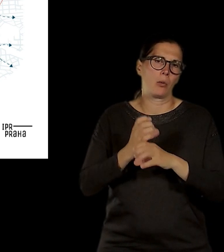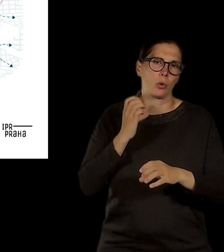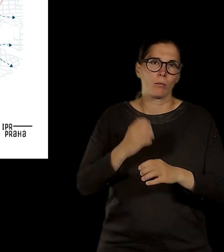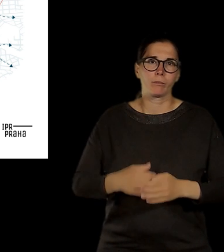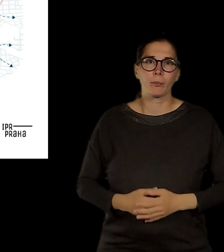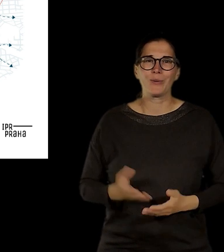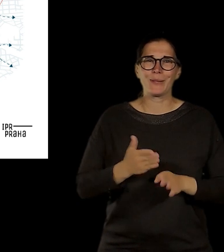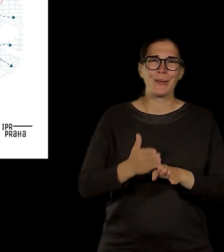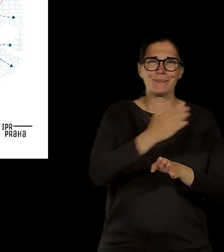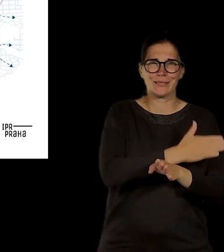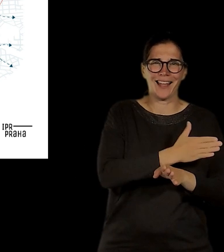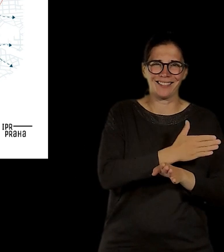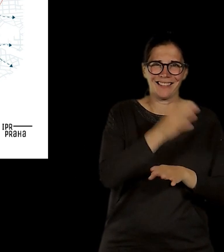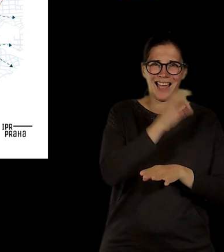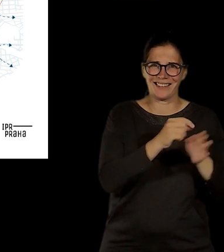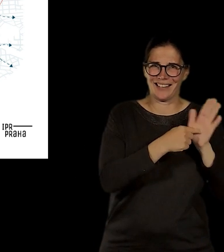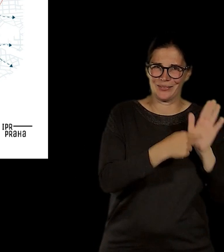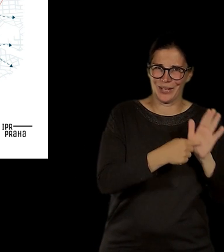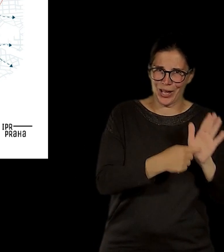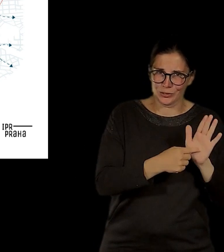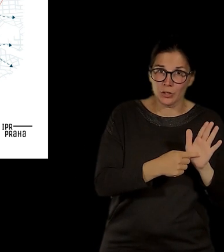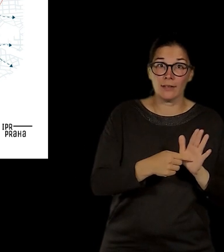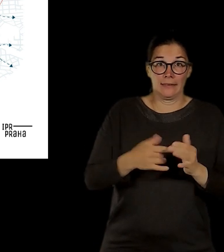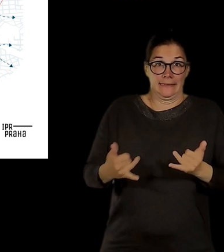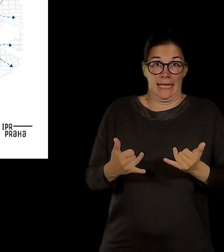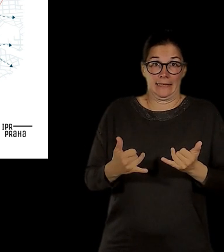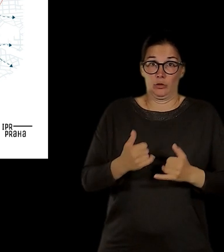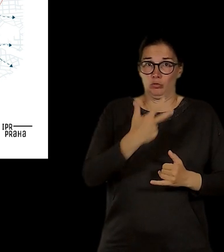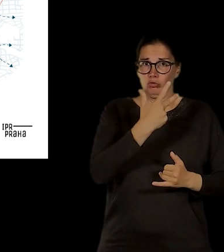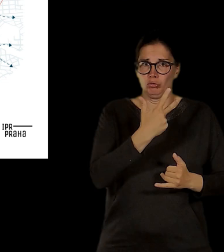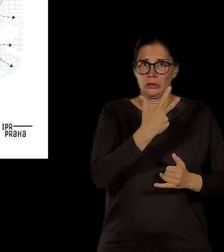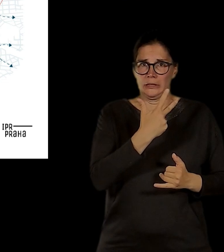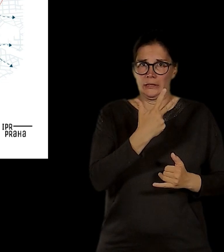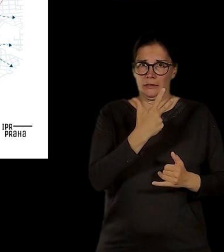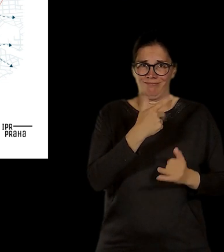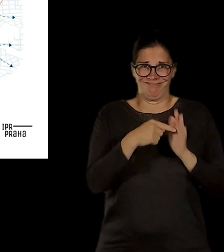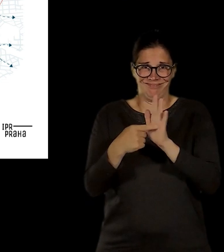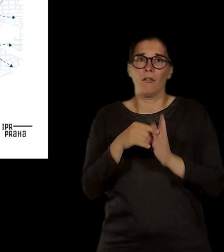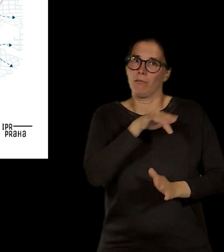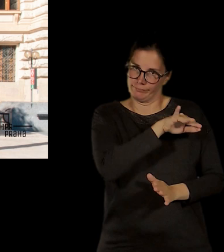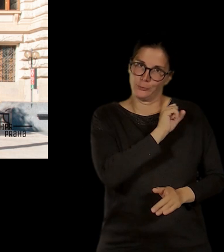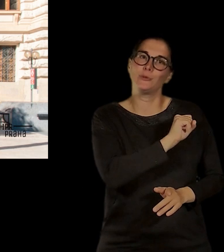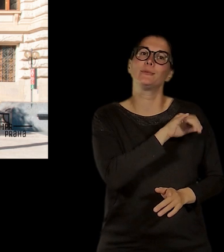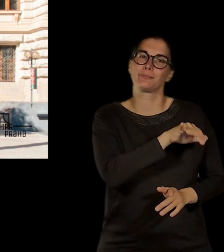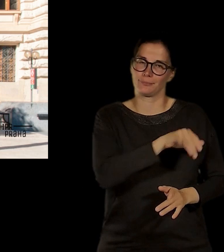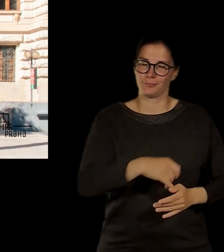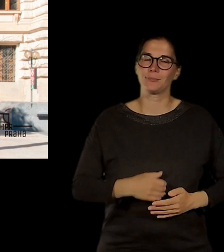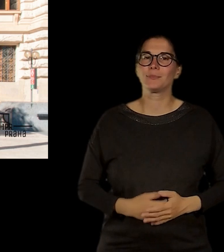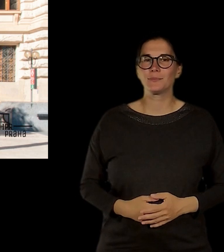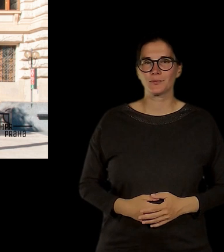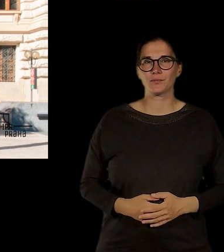ukazoval Matěj, tak v podstatě všechny ty tři principy v té jeho prezentaci naleznete.